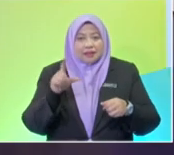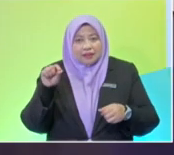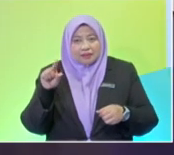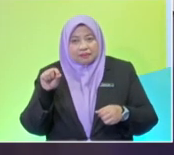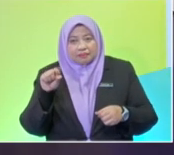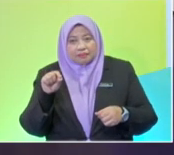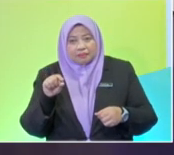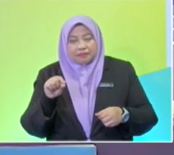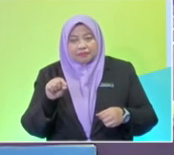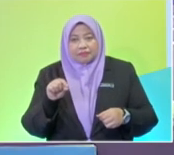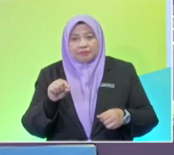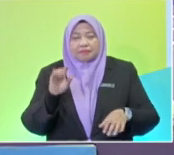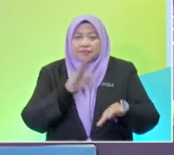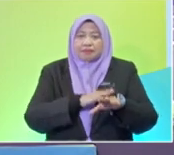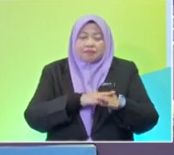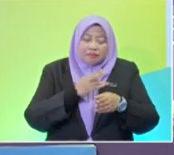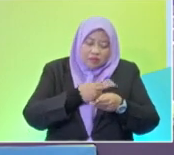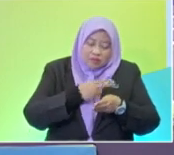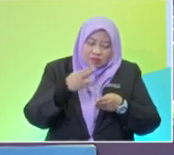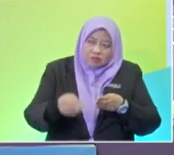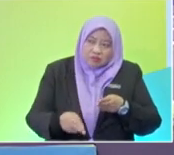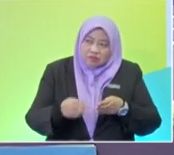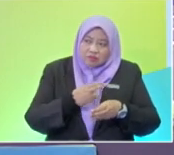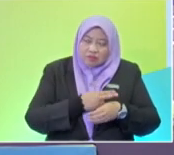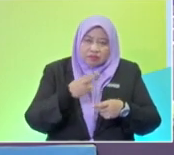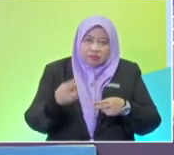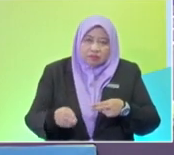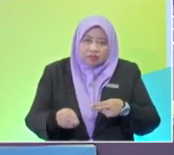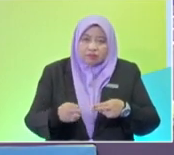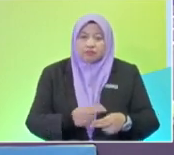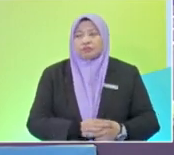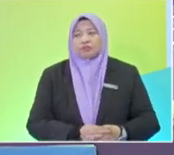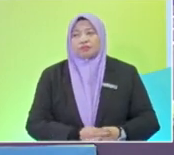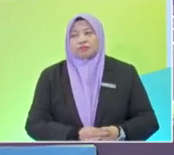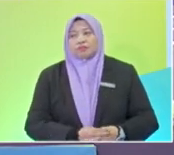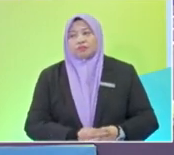Oke kita pikirkan nyanyi pastikan libur ada di ujung Oke